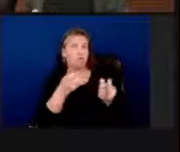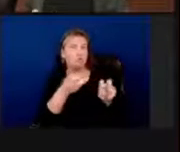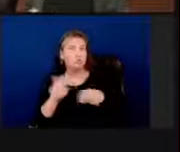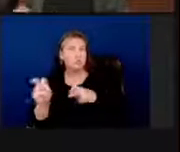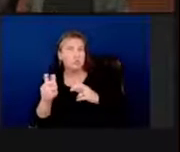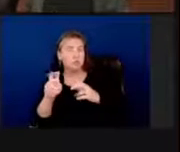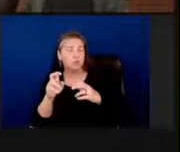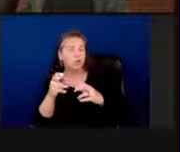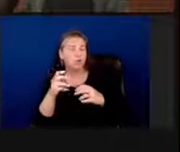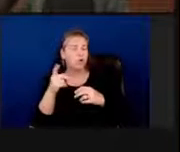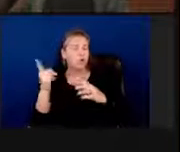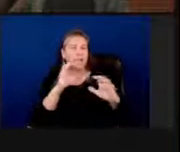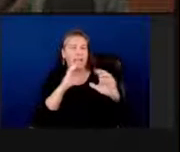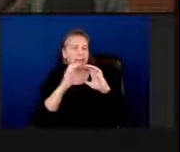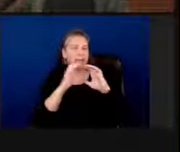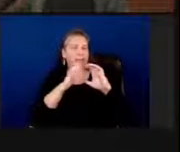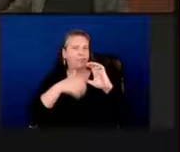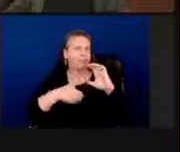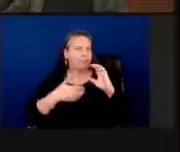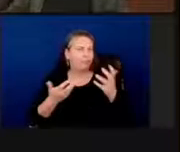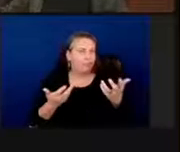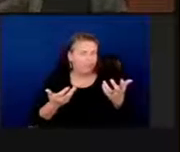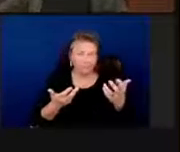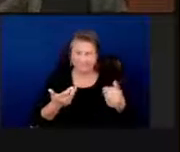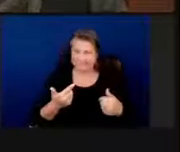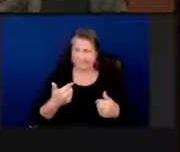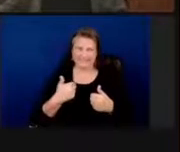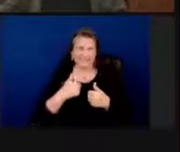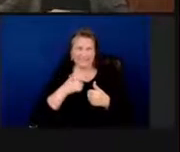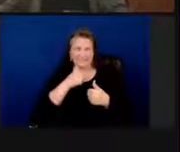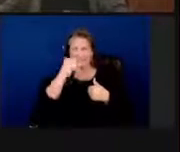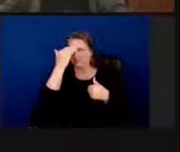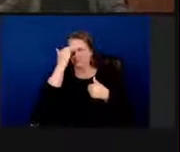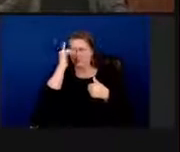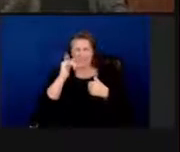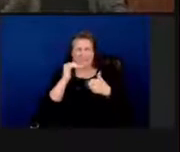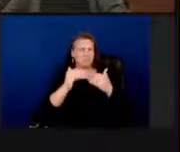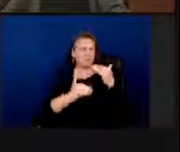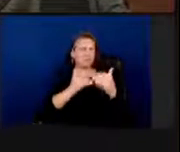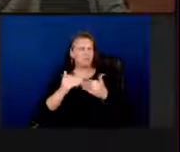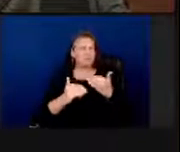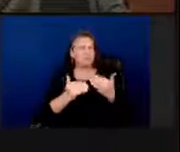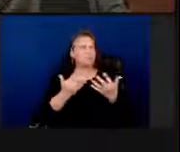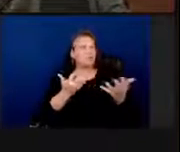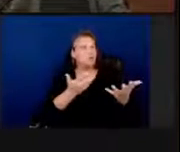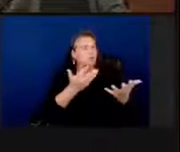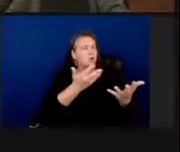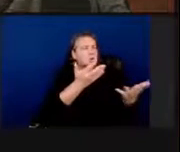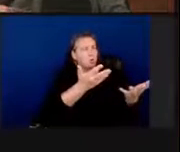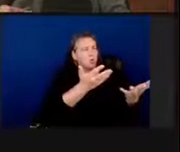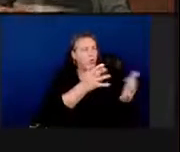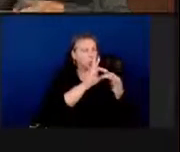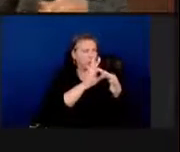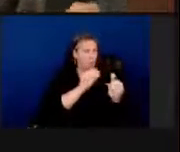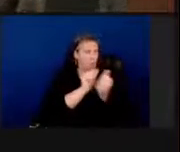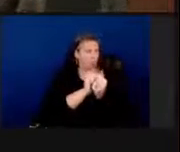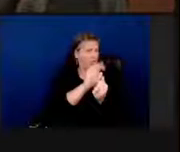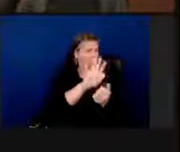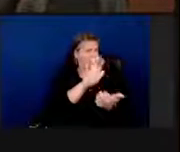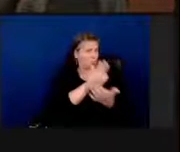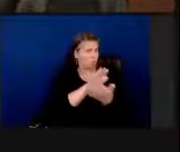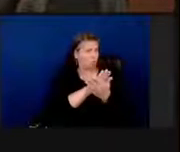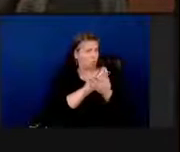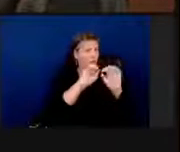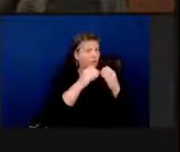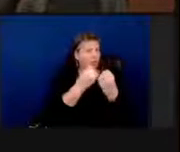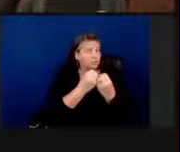يتعلق بالانتقالات. أنا لا أعرف أي شيء عن هذه العملية وكيفية